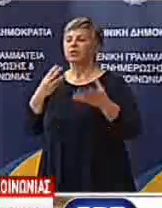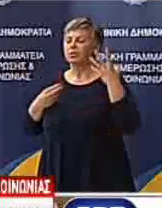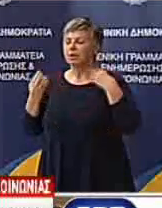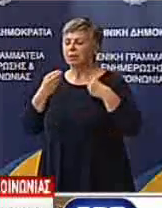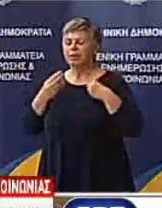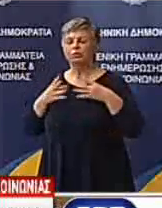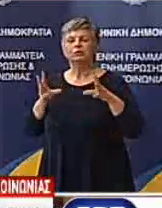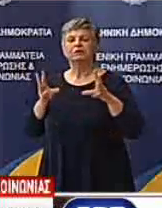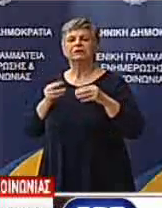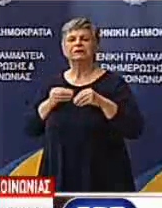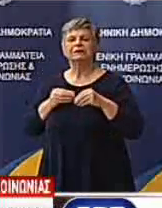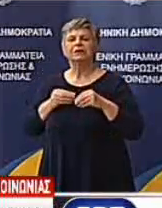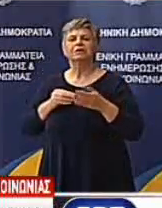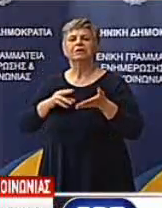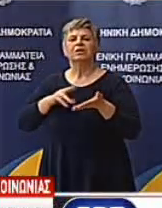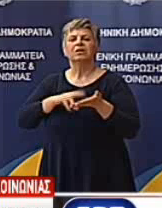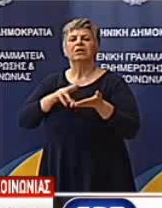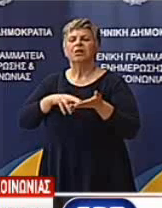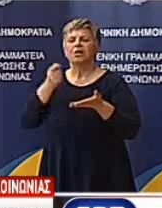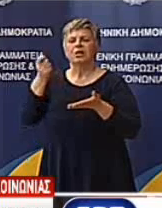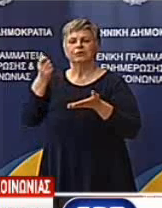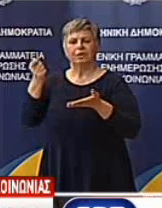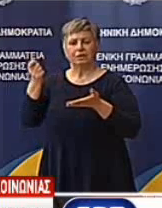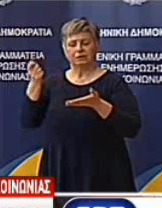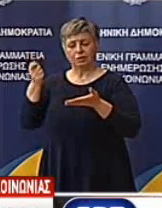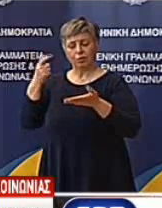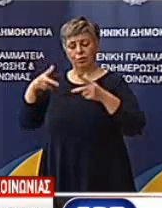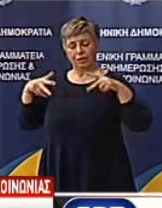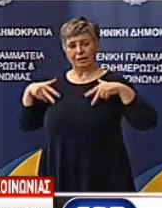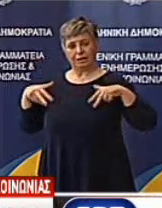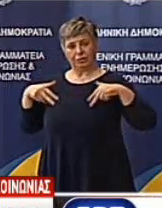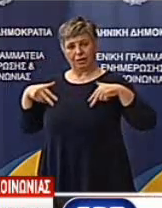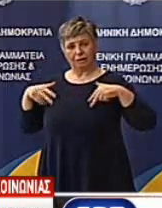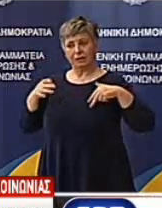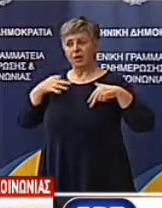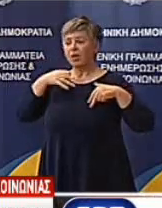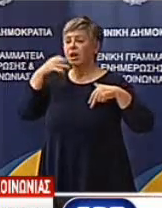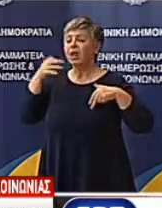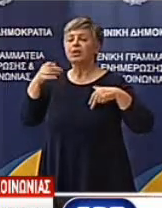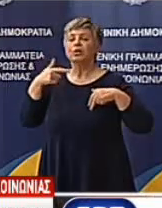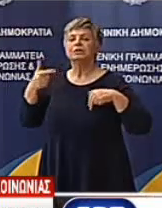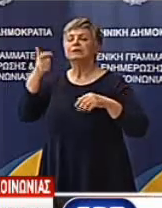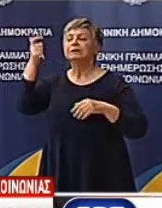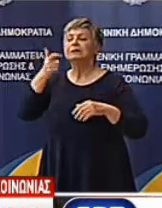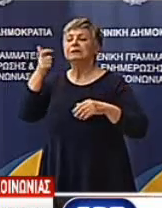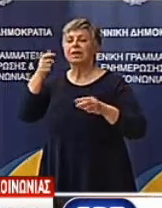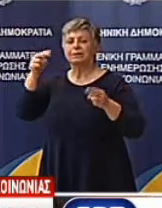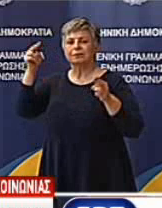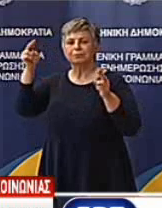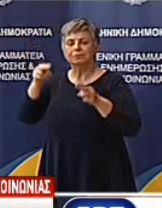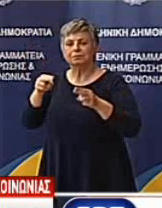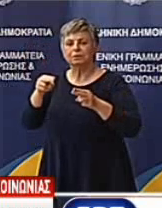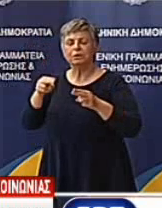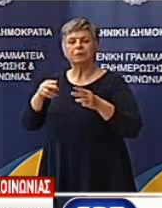δημοσιεύματα για το ασφαλιστικό, η κυβέρνηση μένει στην κόκκινη γραμμή περί μη μείωσης των συντάξεων ή